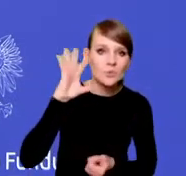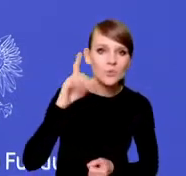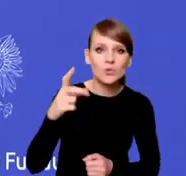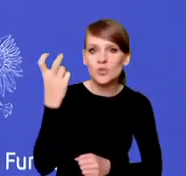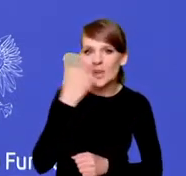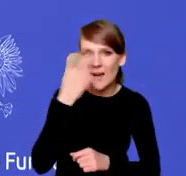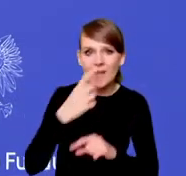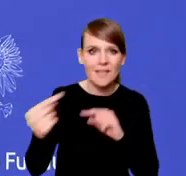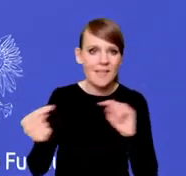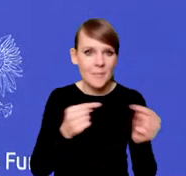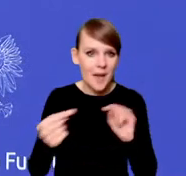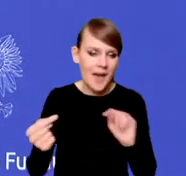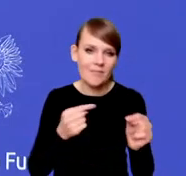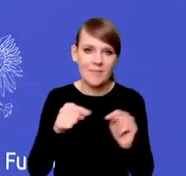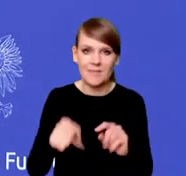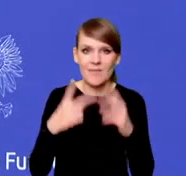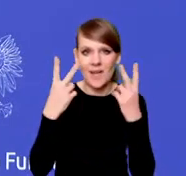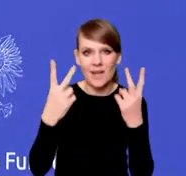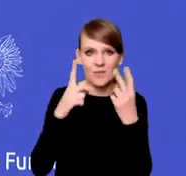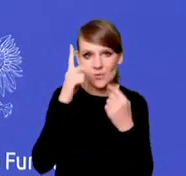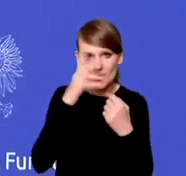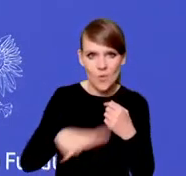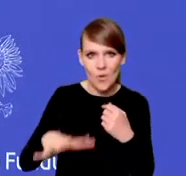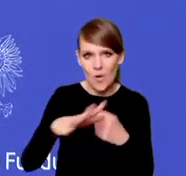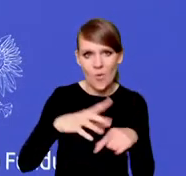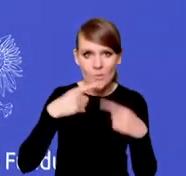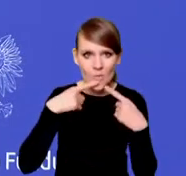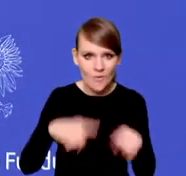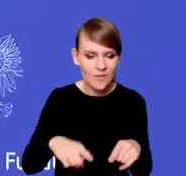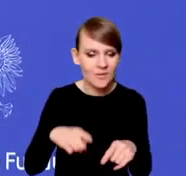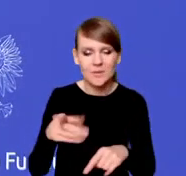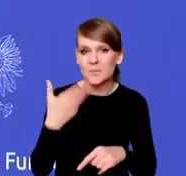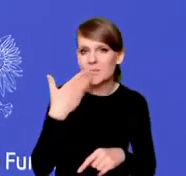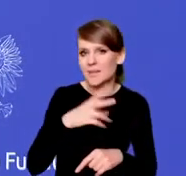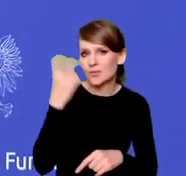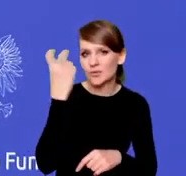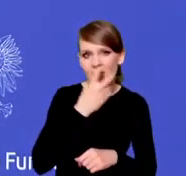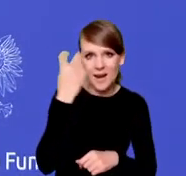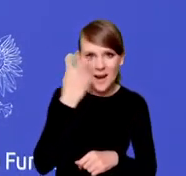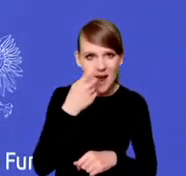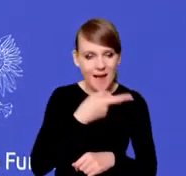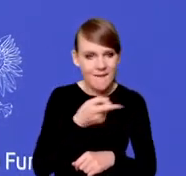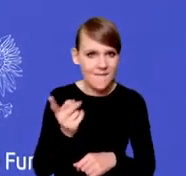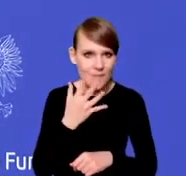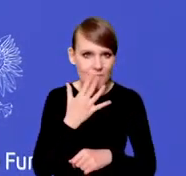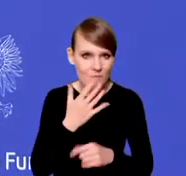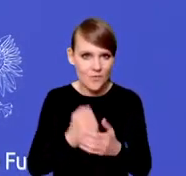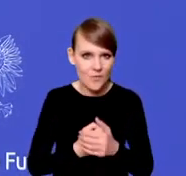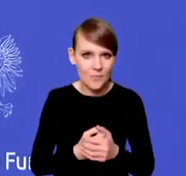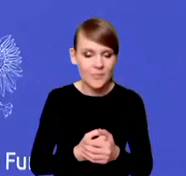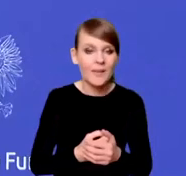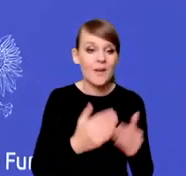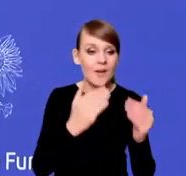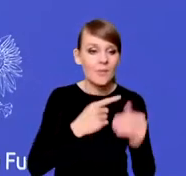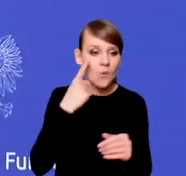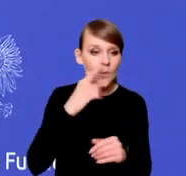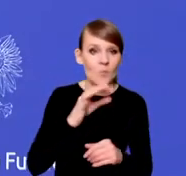dla budowania społecznej odpowiedzialności. Bardzo interesujące wypowiedzi. Widzę, że jest pytanie do Pana